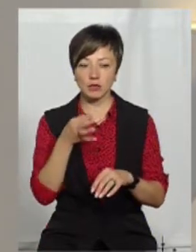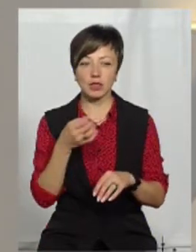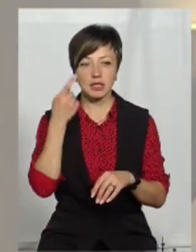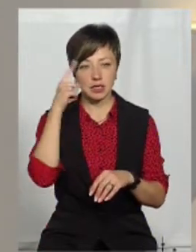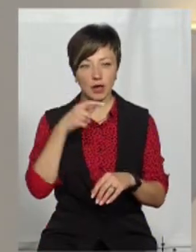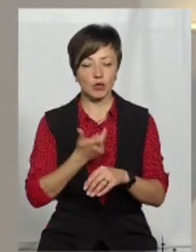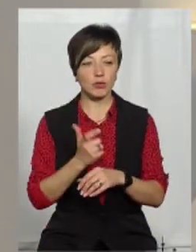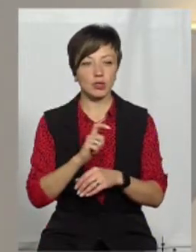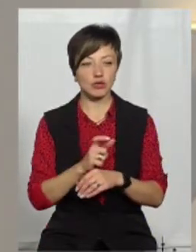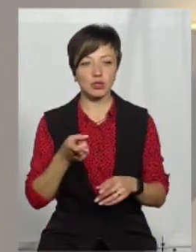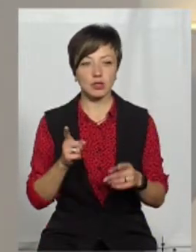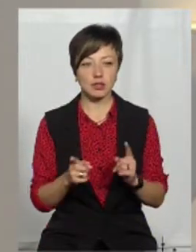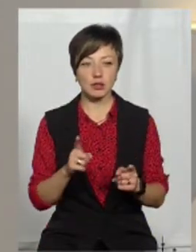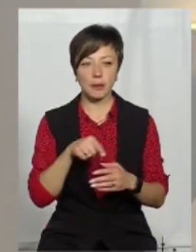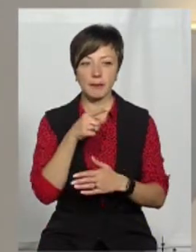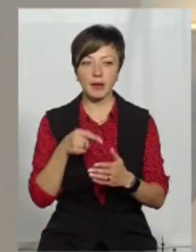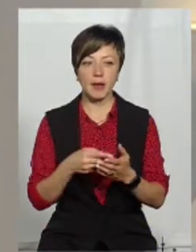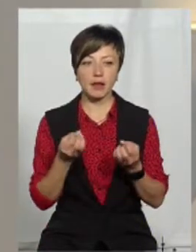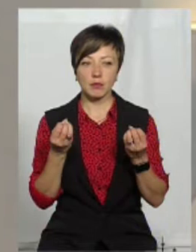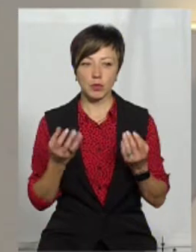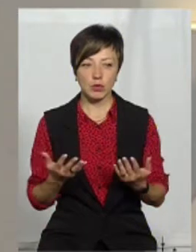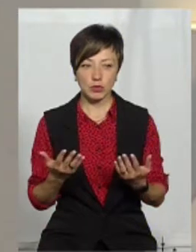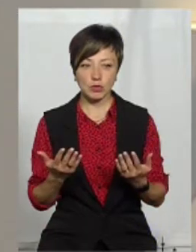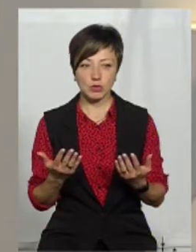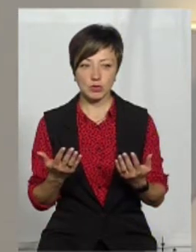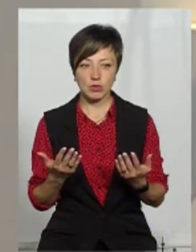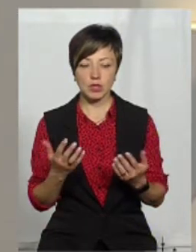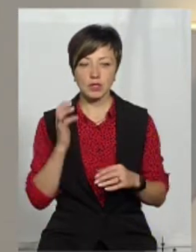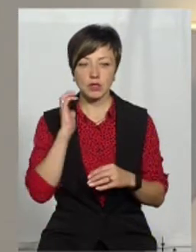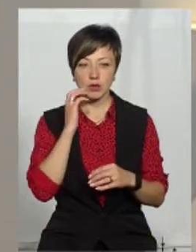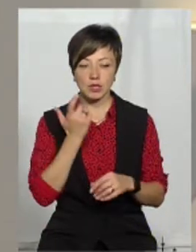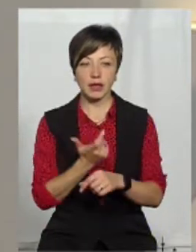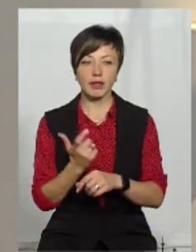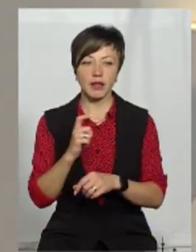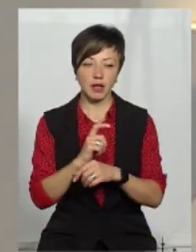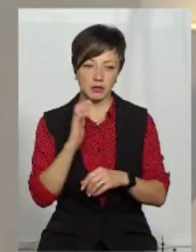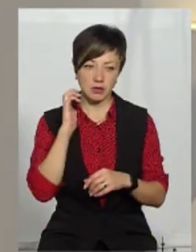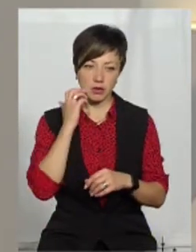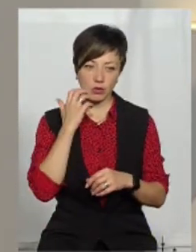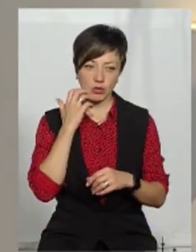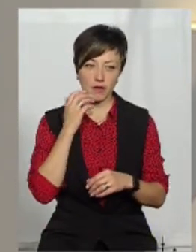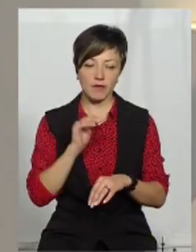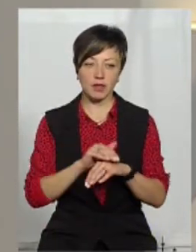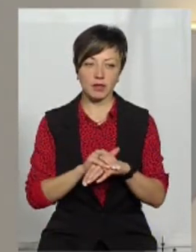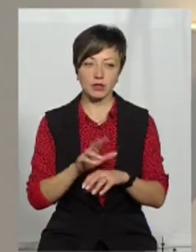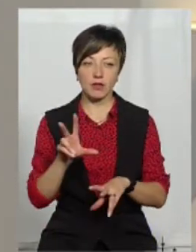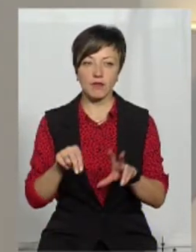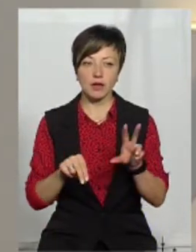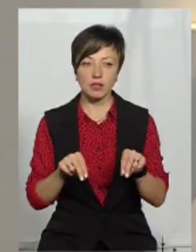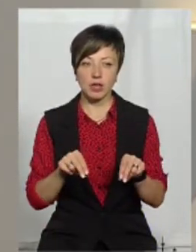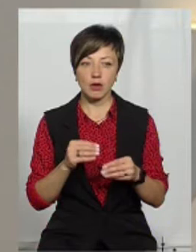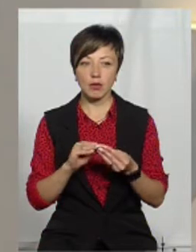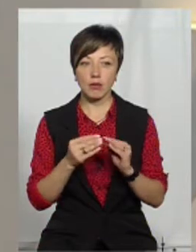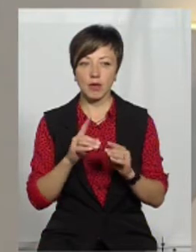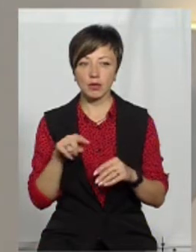більше. Дійсно, питання на сьогодні не просто серйозне, надсерйозне. Фактично, вважаю, що це